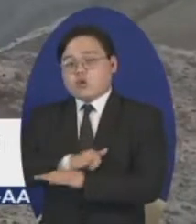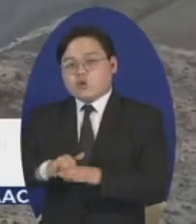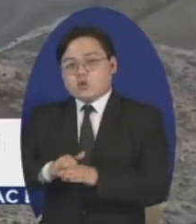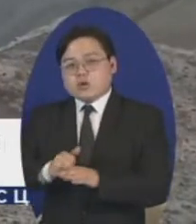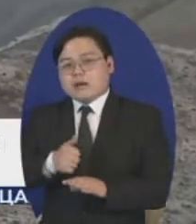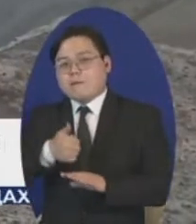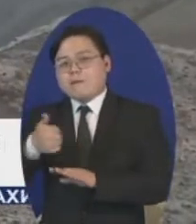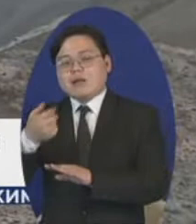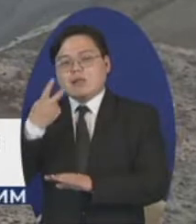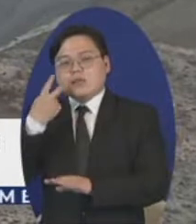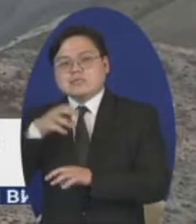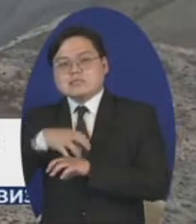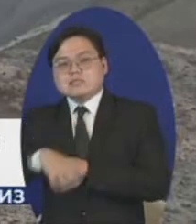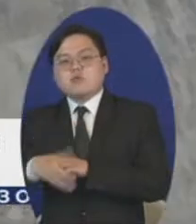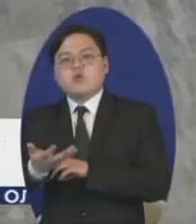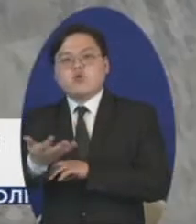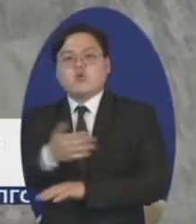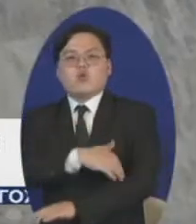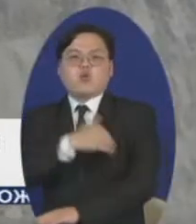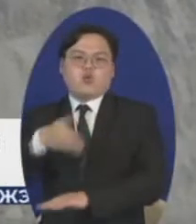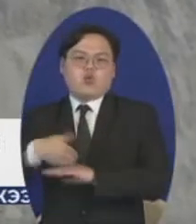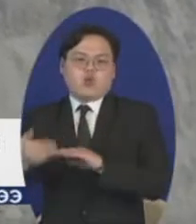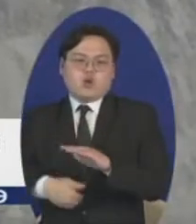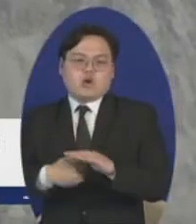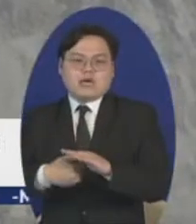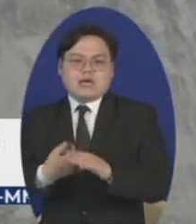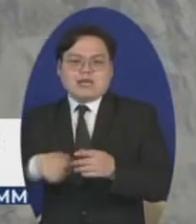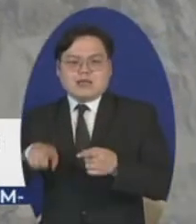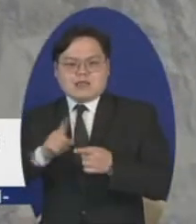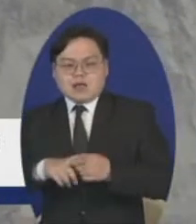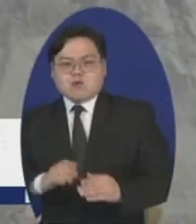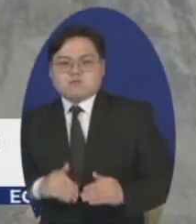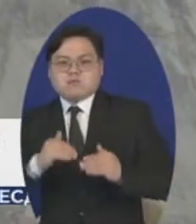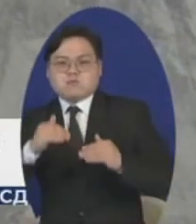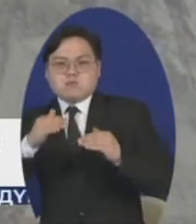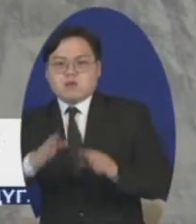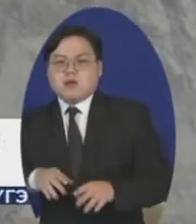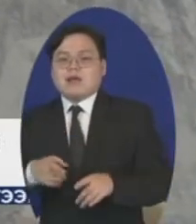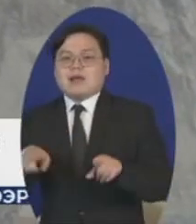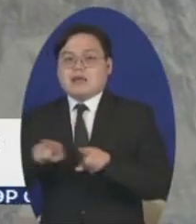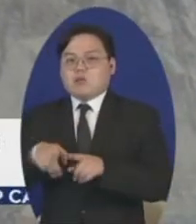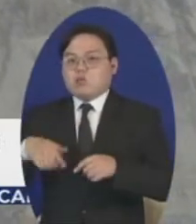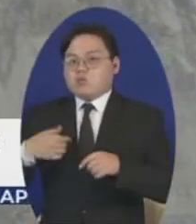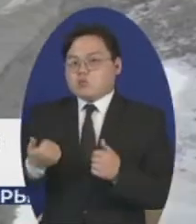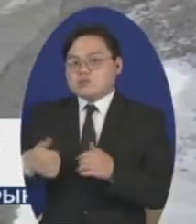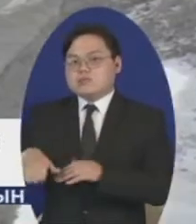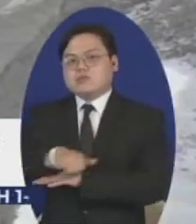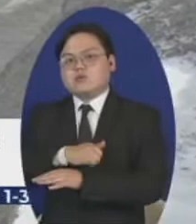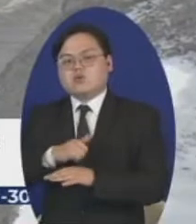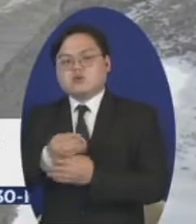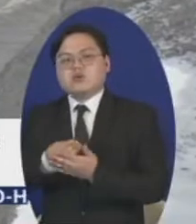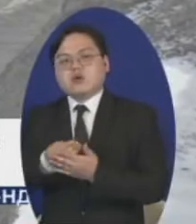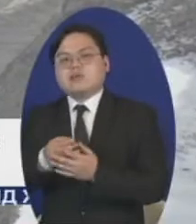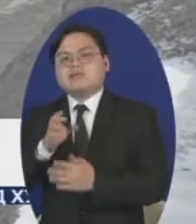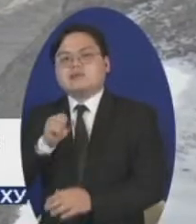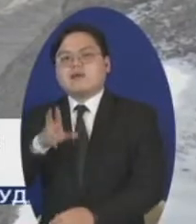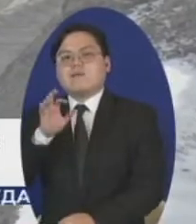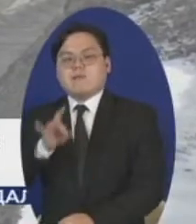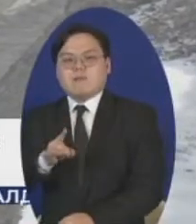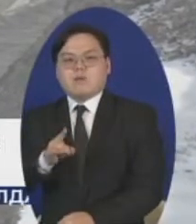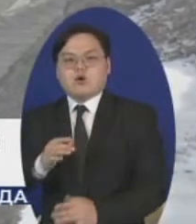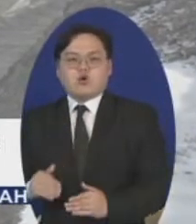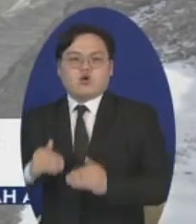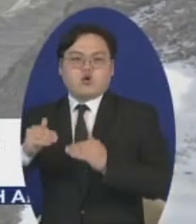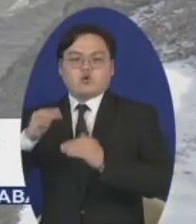байр суурьтай уулуурхай салбарын хамтын ажиллагааг шинэ агуулгаар нь баяжуулан хөгжүүлэхийн зэрэгцээ бусад салбаруудын харилцаа хамтын ажиллагааг солонгоруулан хөгжүүлэх